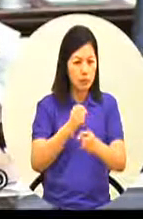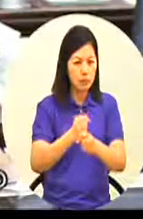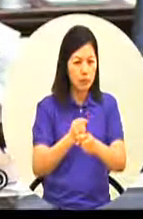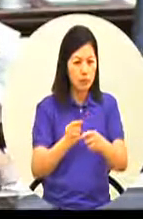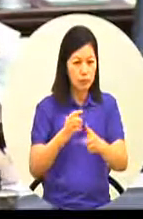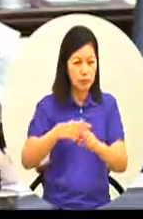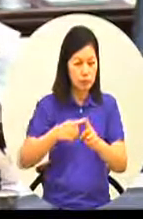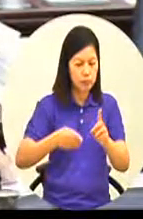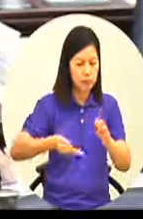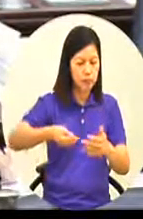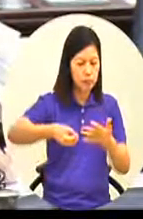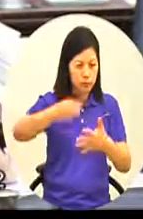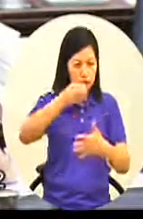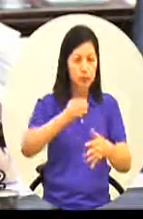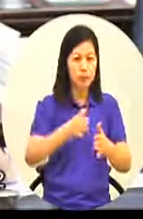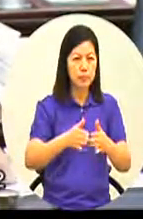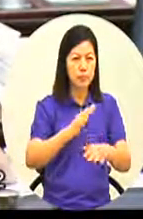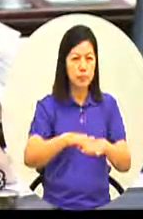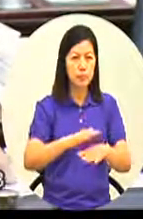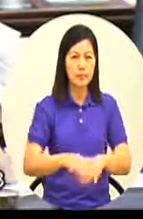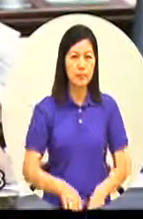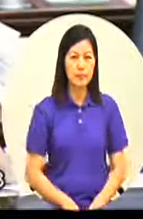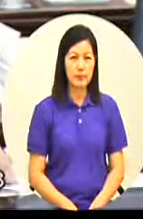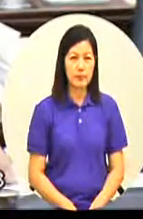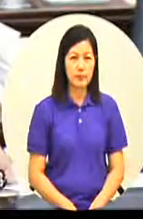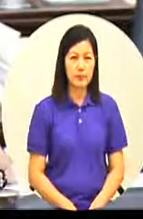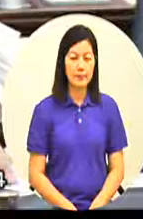诸位，请先坐。那再来剩，